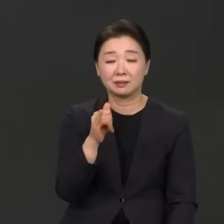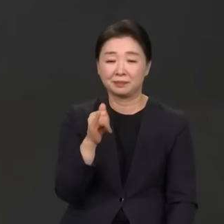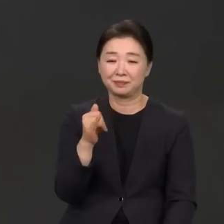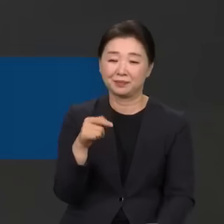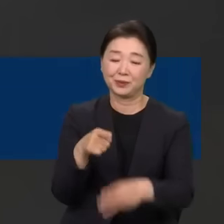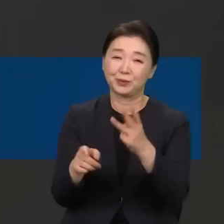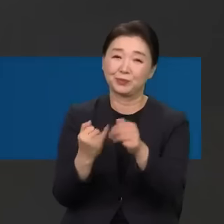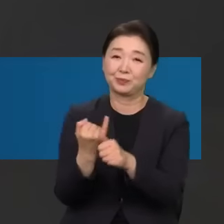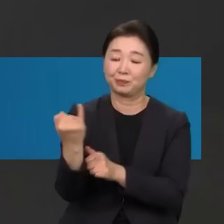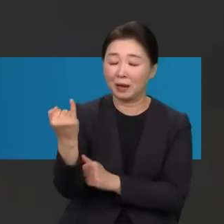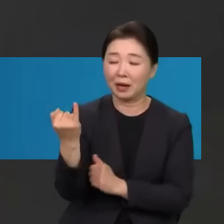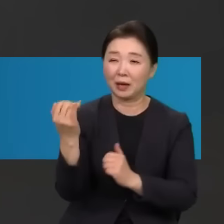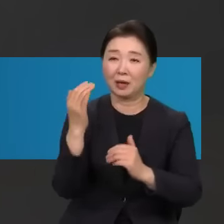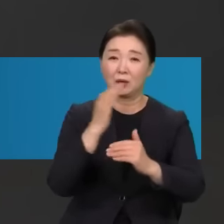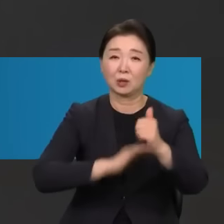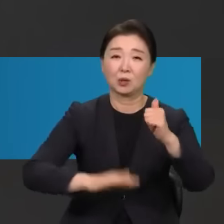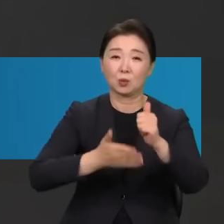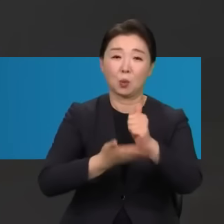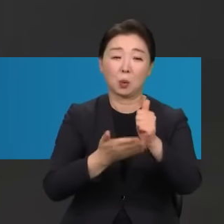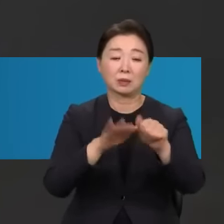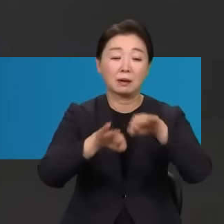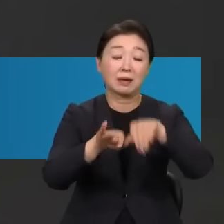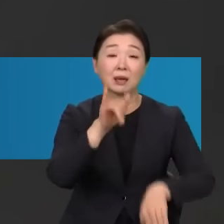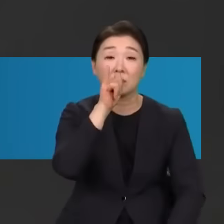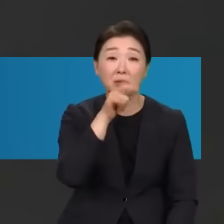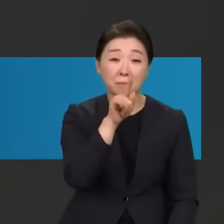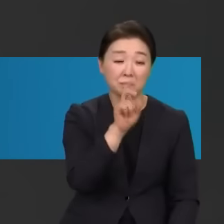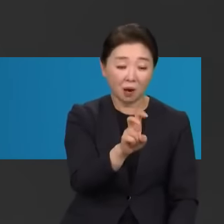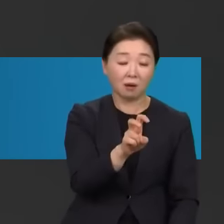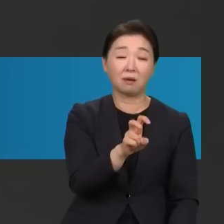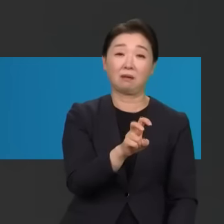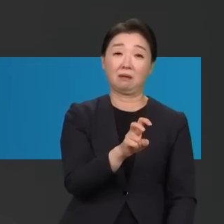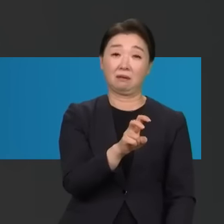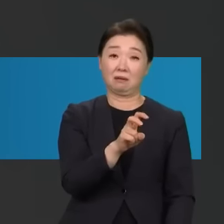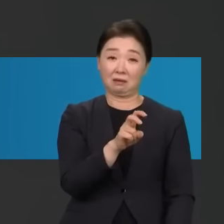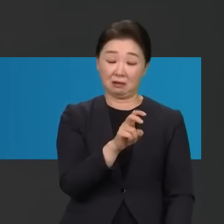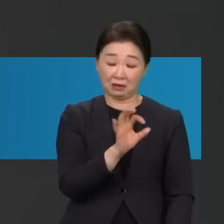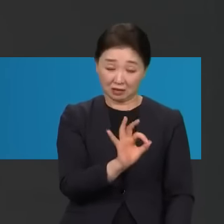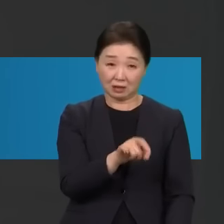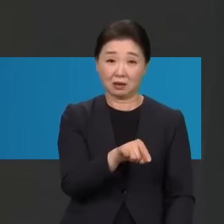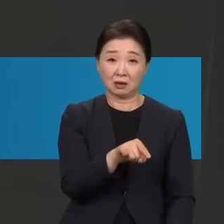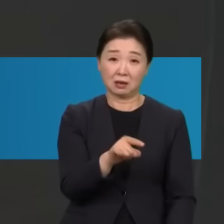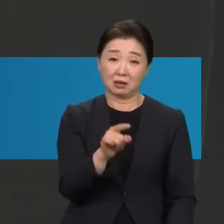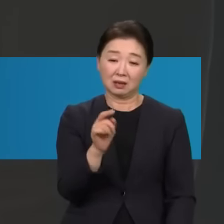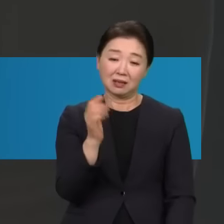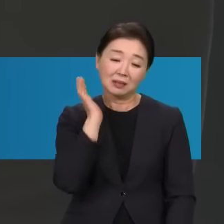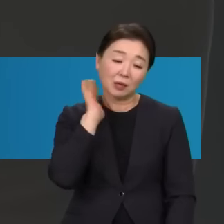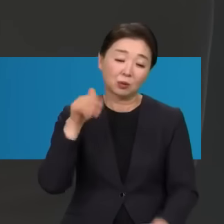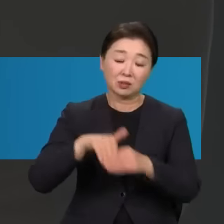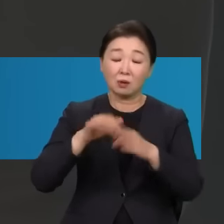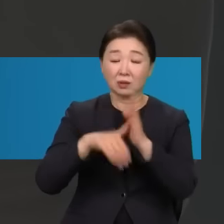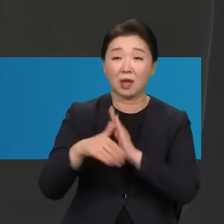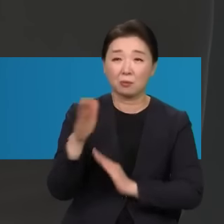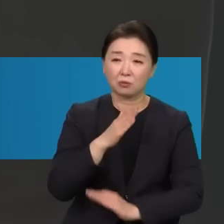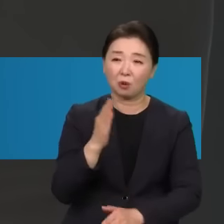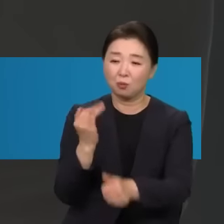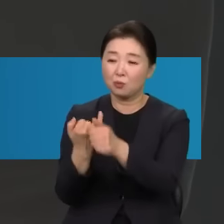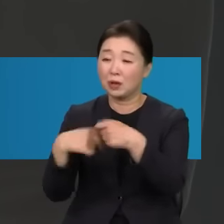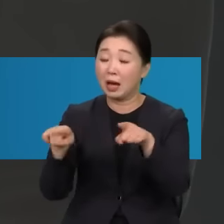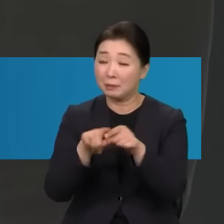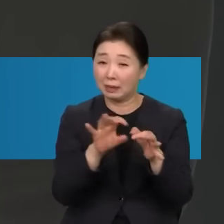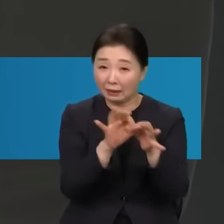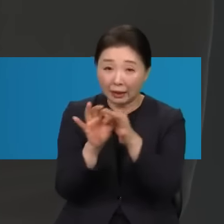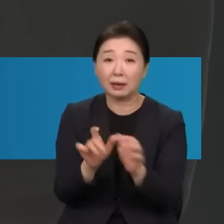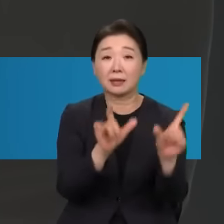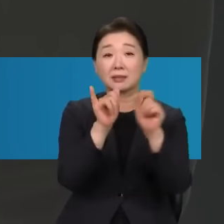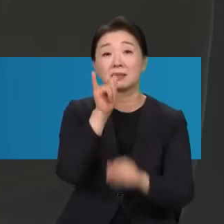여사 공천 개입 의혹의 핵심 인물인 명태균 씨 역시 대선 때부터 대통령 부부와 가까이 지냈다고 주장하며 여사